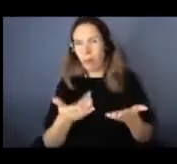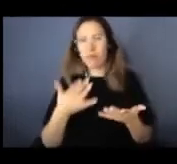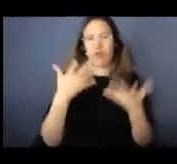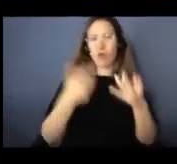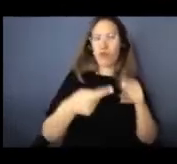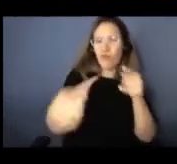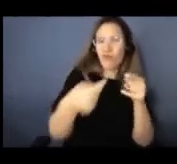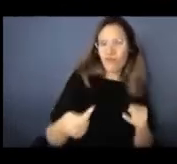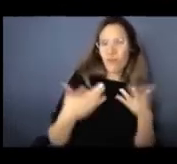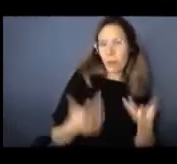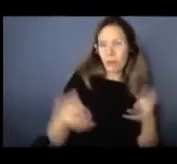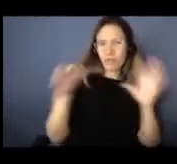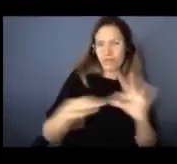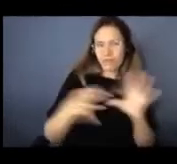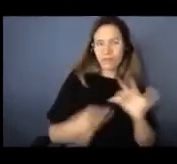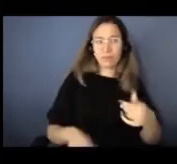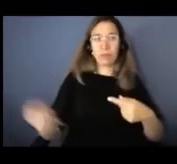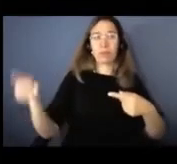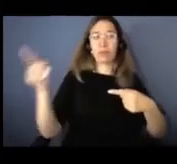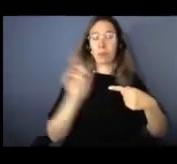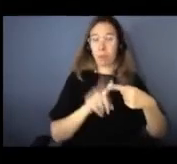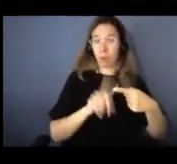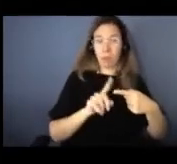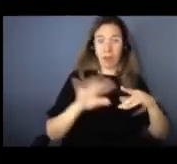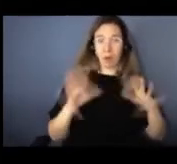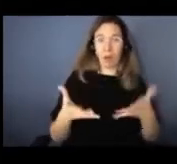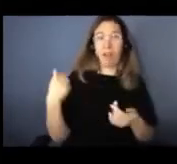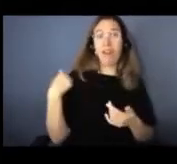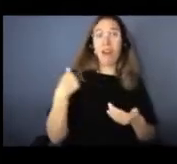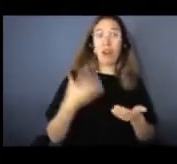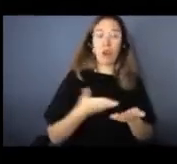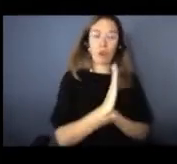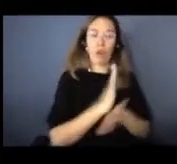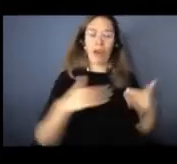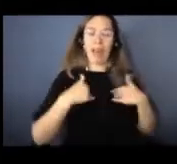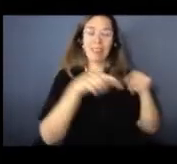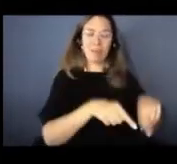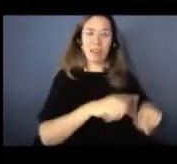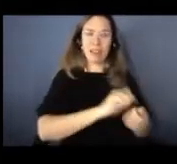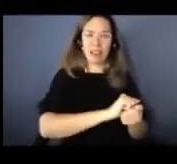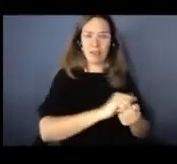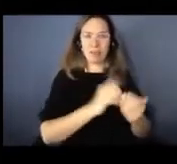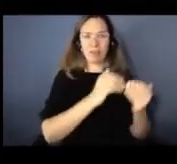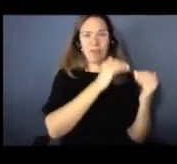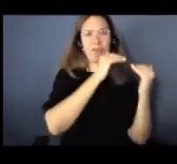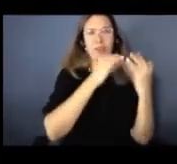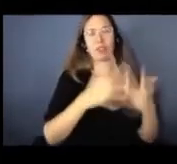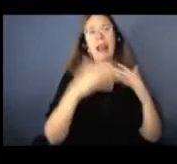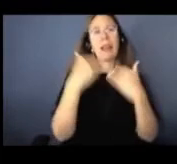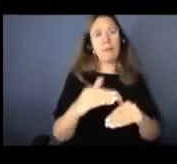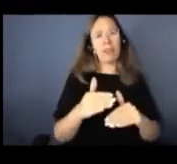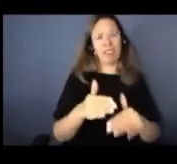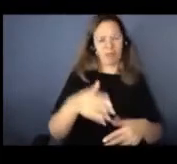vous. La première thèse, c'est celle que la réforme du droit animalier a restreint le droit de mort sur